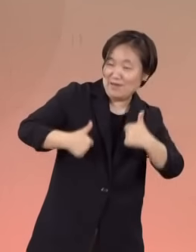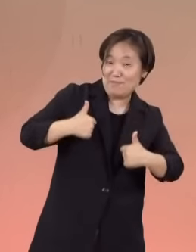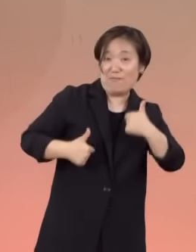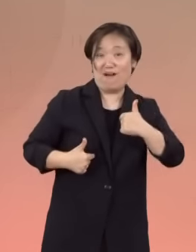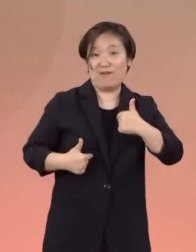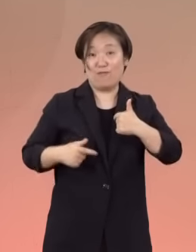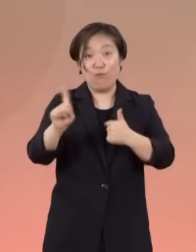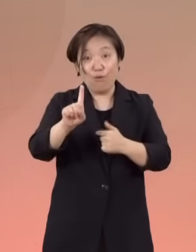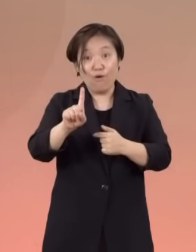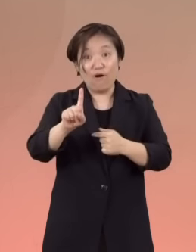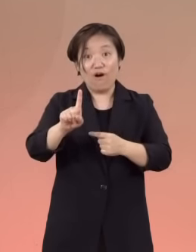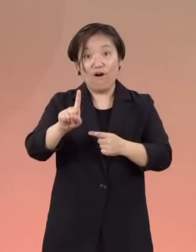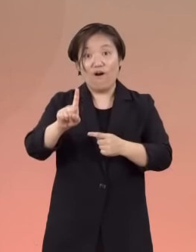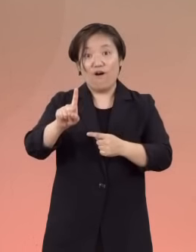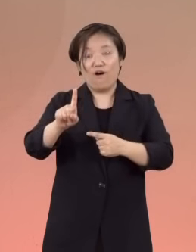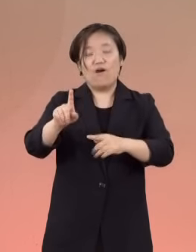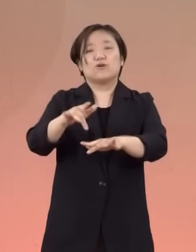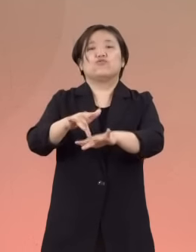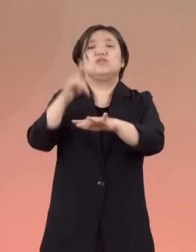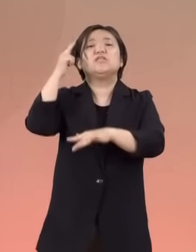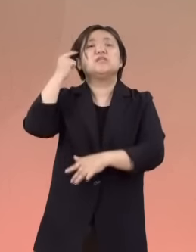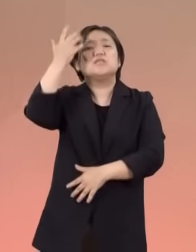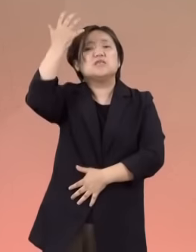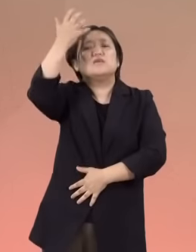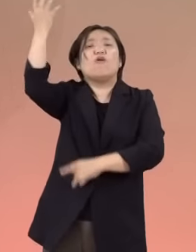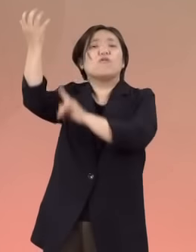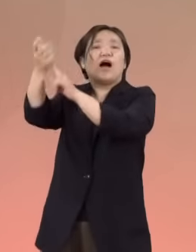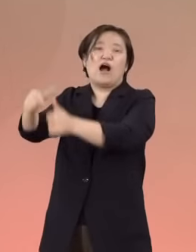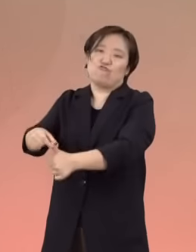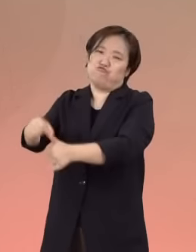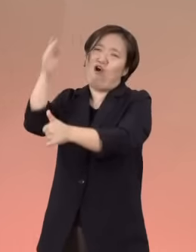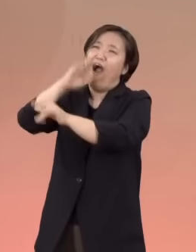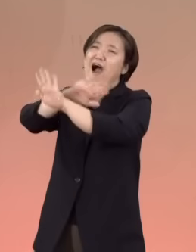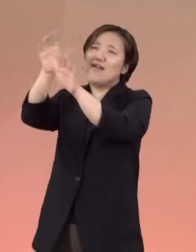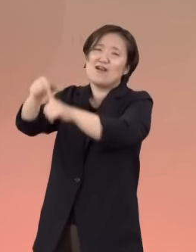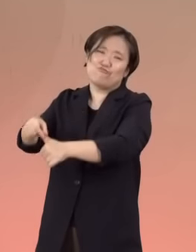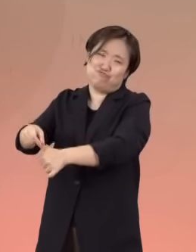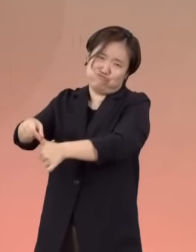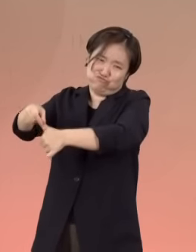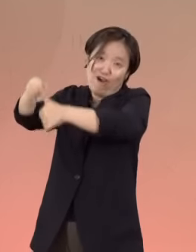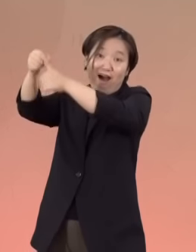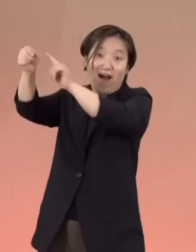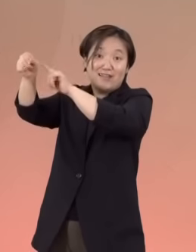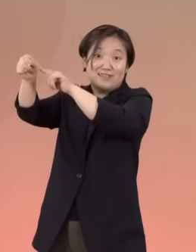도되는 그런 몽중가 비이다 제가 소나무에서 여러번